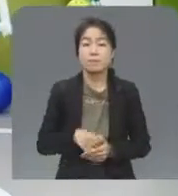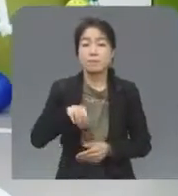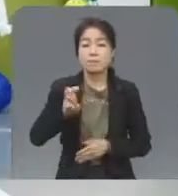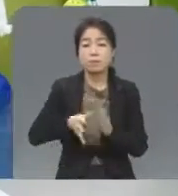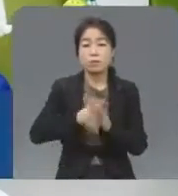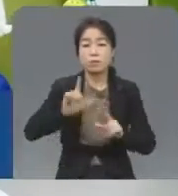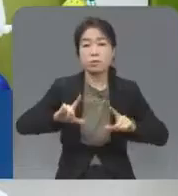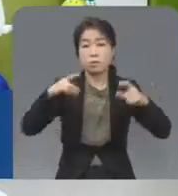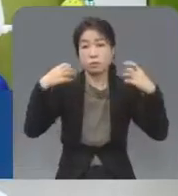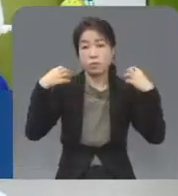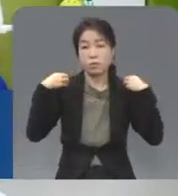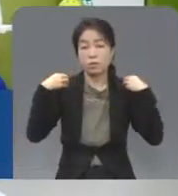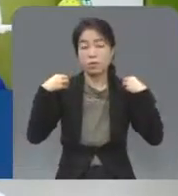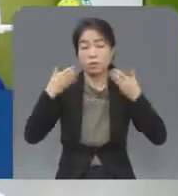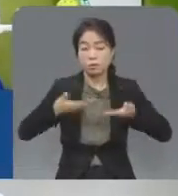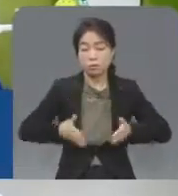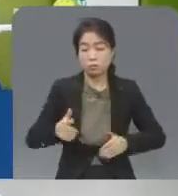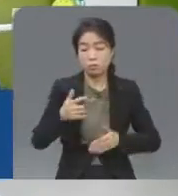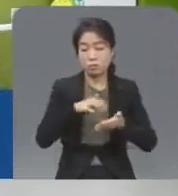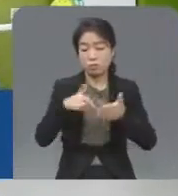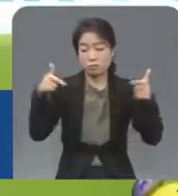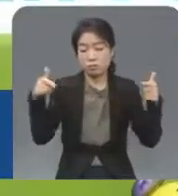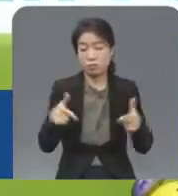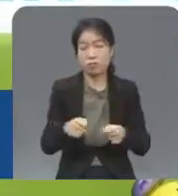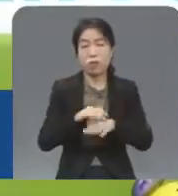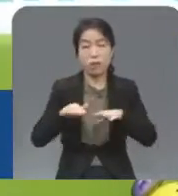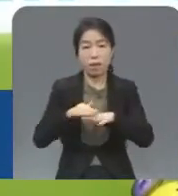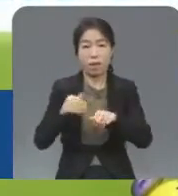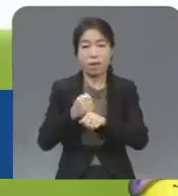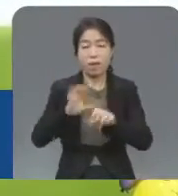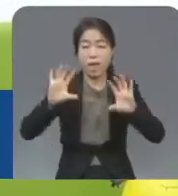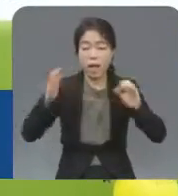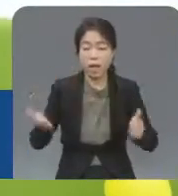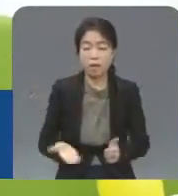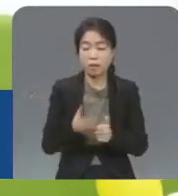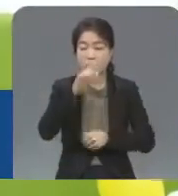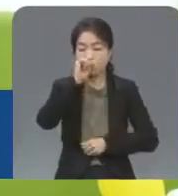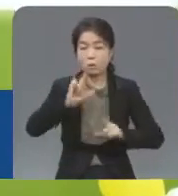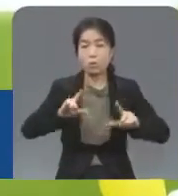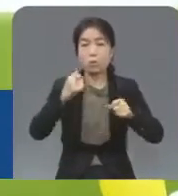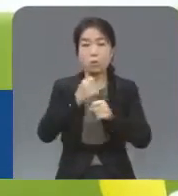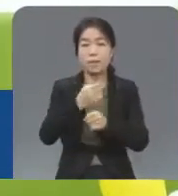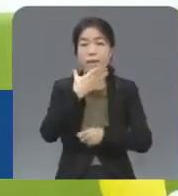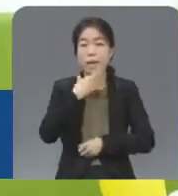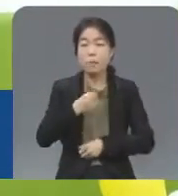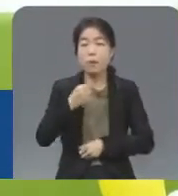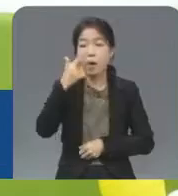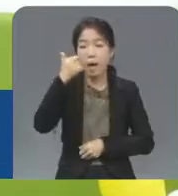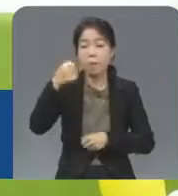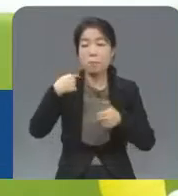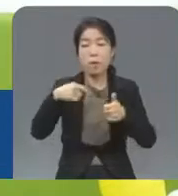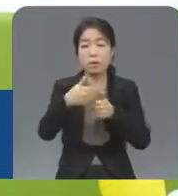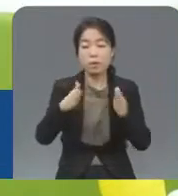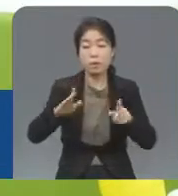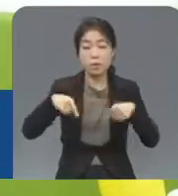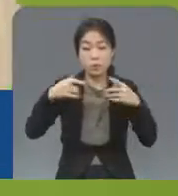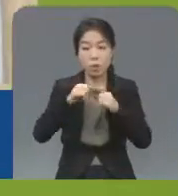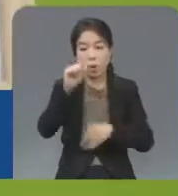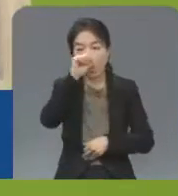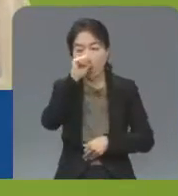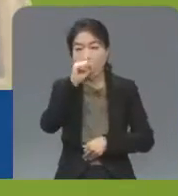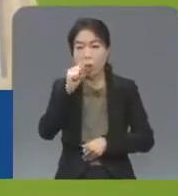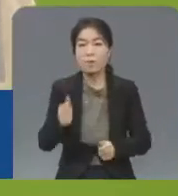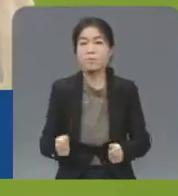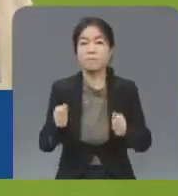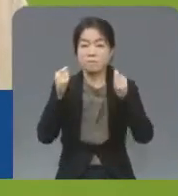광주시 동구가 저출산 극복과 아이 키우기 좋은 동구 만들기 일환으로 진행한 행복한 아빠 교실이 참가자들의 호응 속에